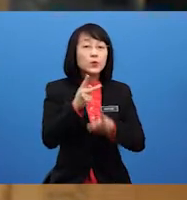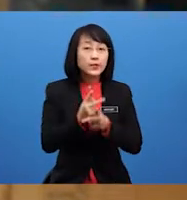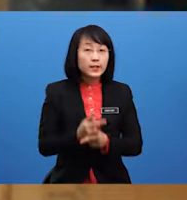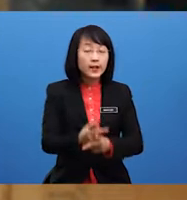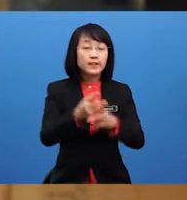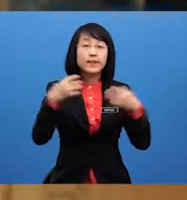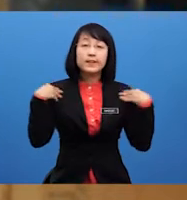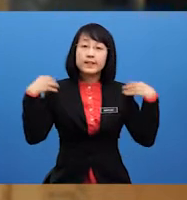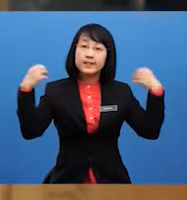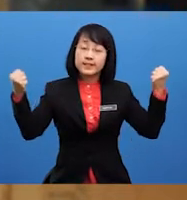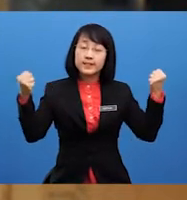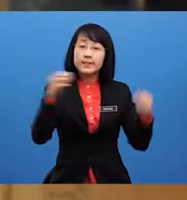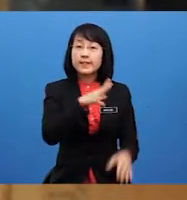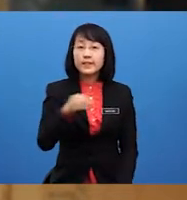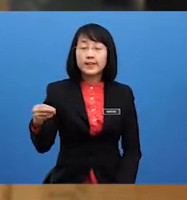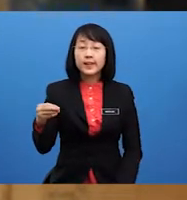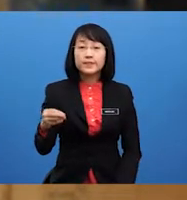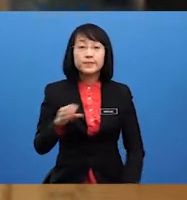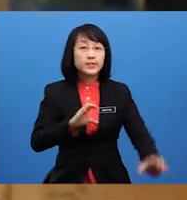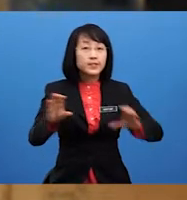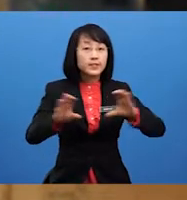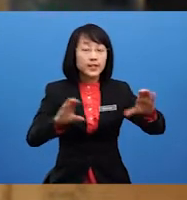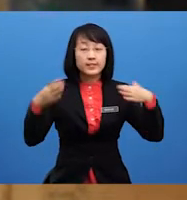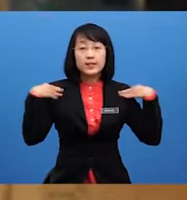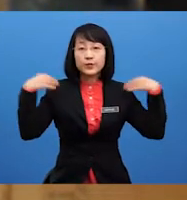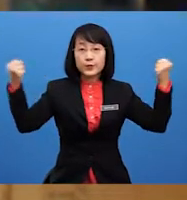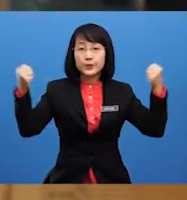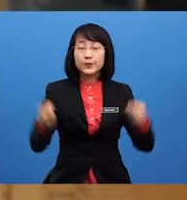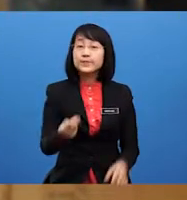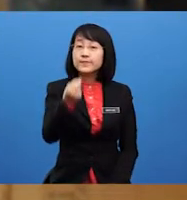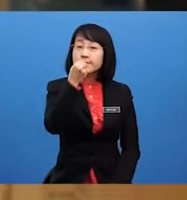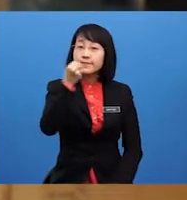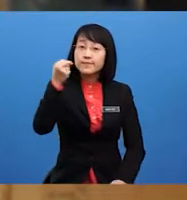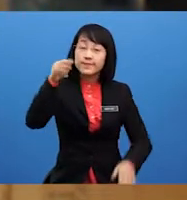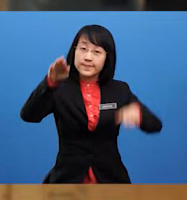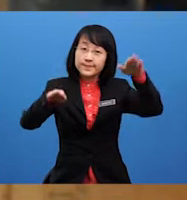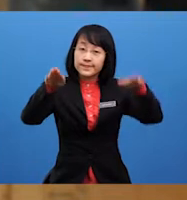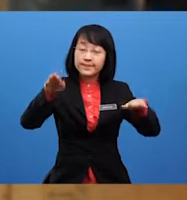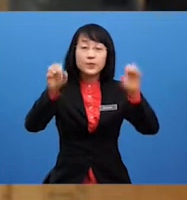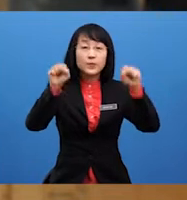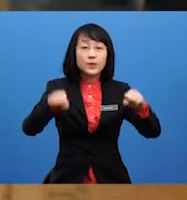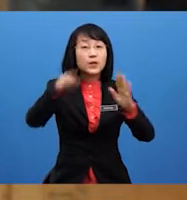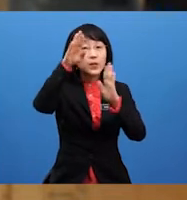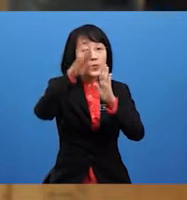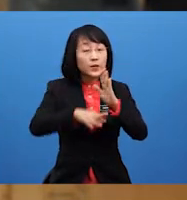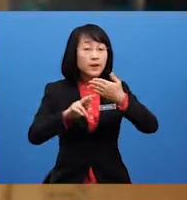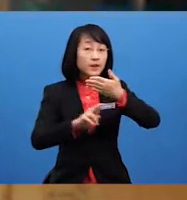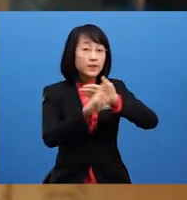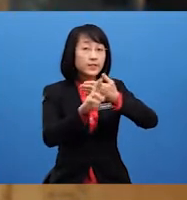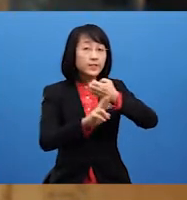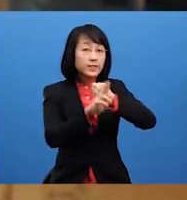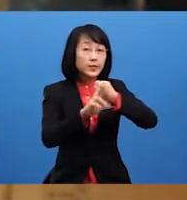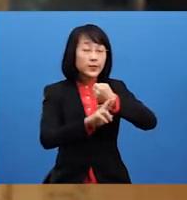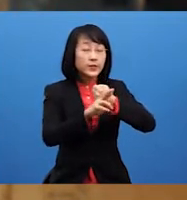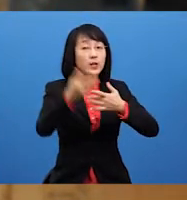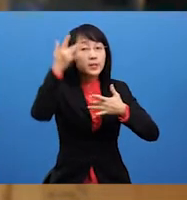kesihatan dan kecergasan tubuh. Gizi yang seimbang dapat mengurangkan risiko penyakit